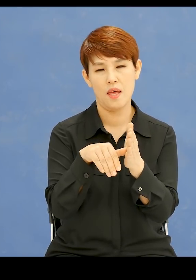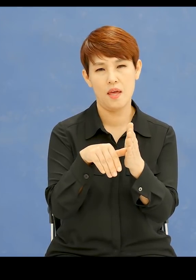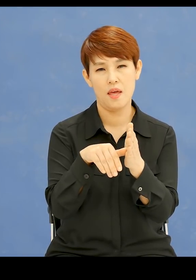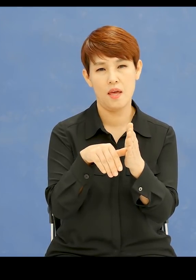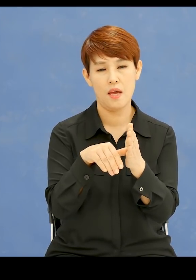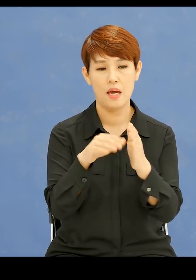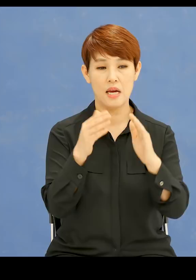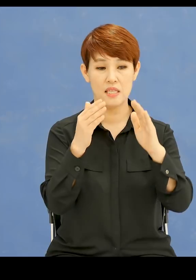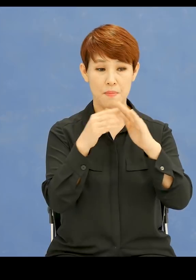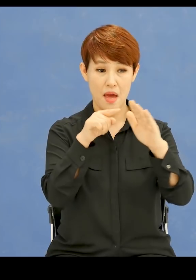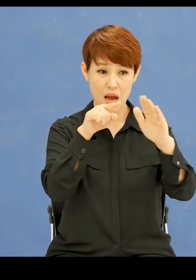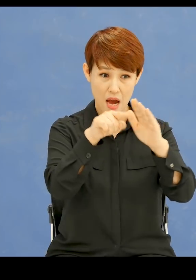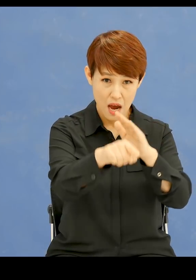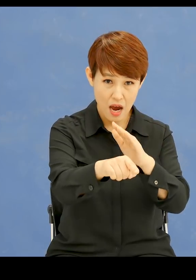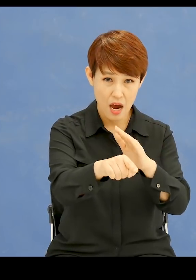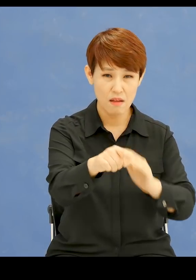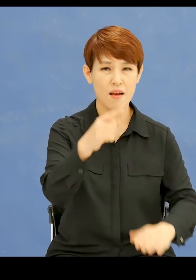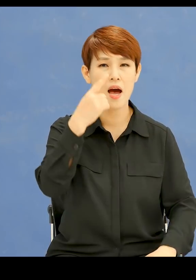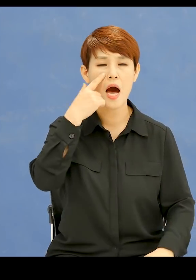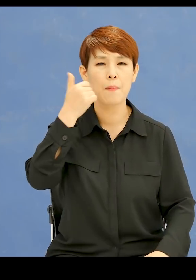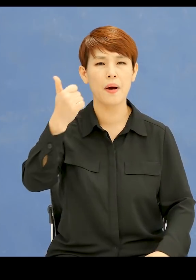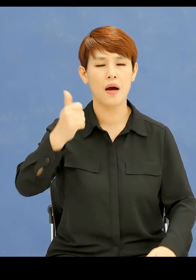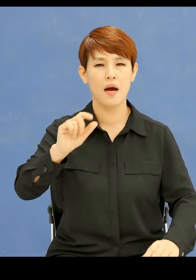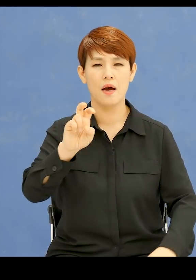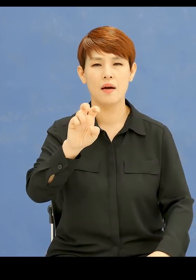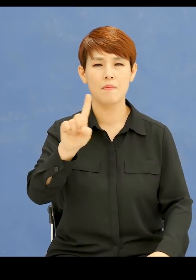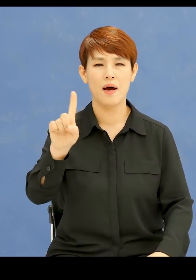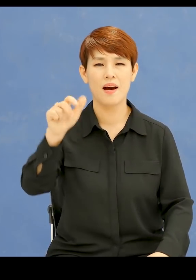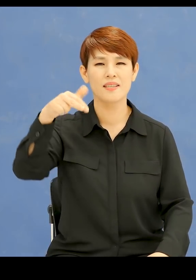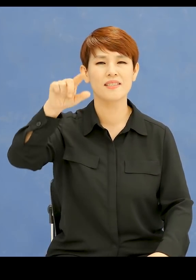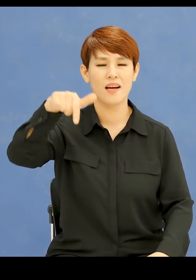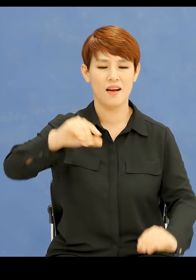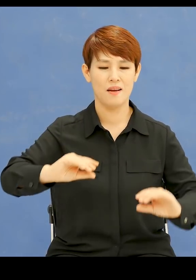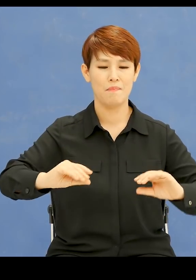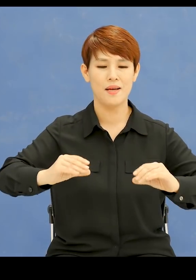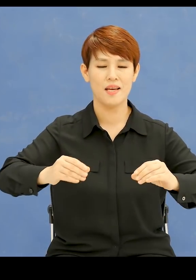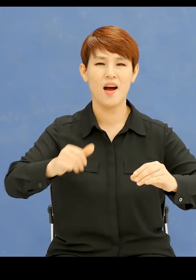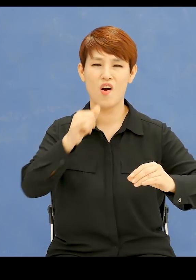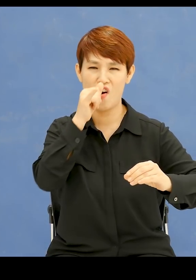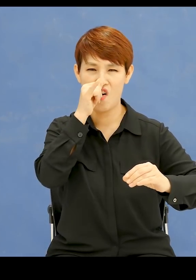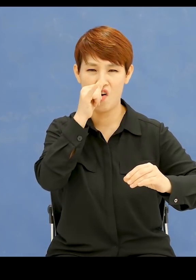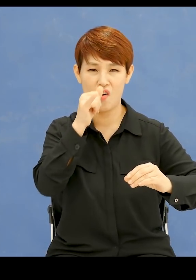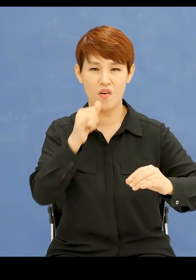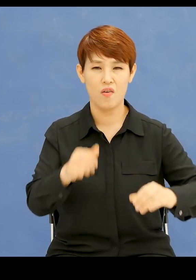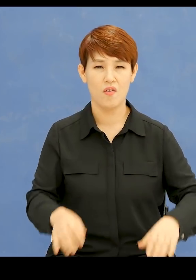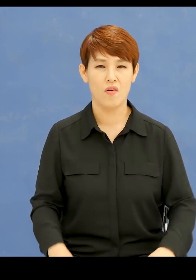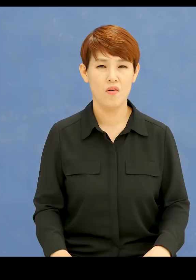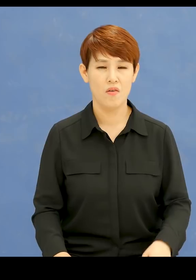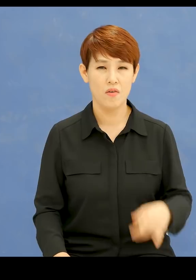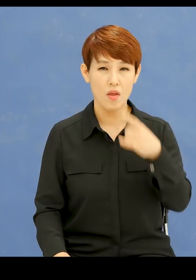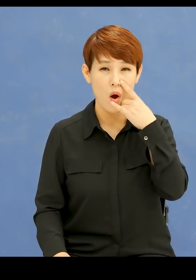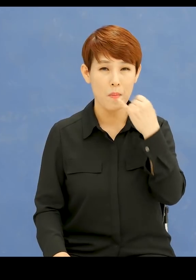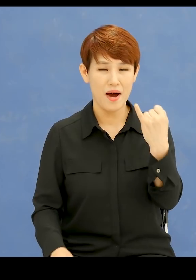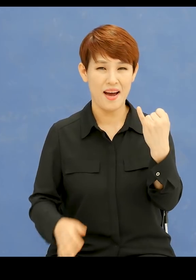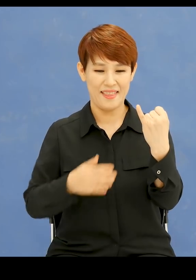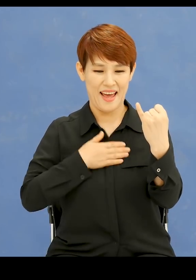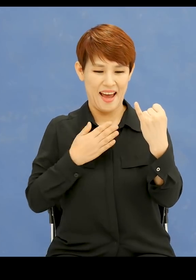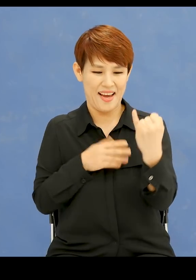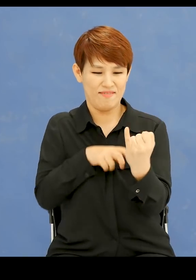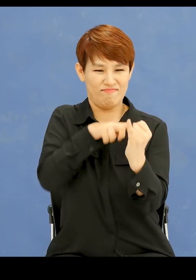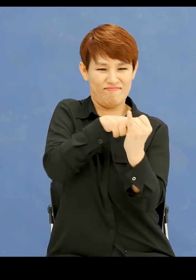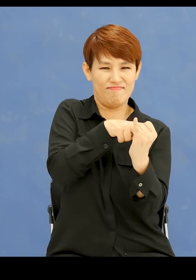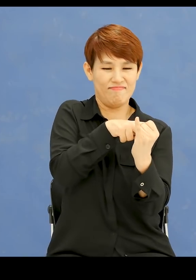집에 들어가면은 늘 아버지는 마작을 하고 계셨고 또 어렸을 때 어머니 등에 업혀서 이렇게 핫토치로 다닐 때 어머니를